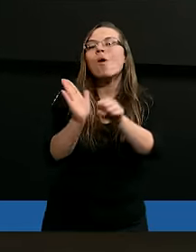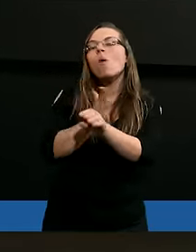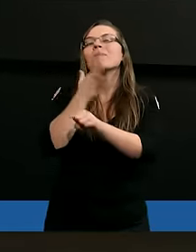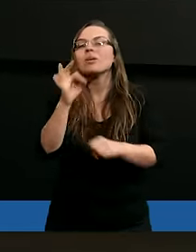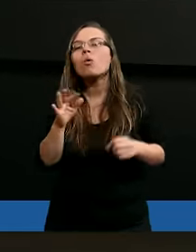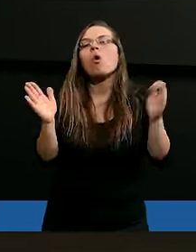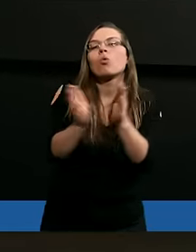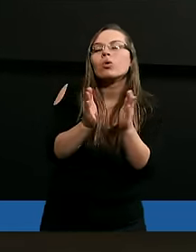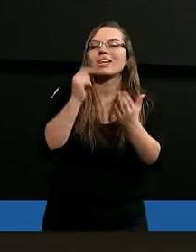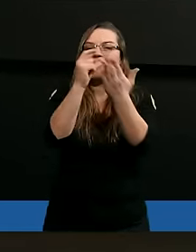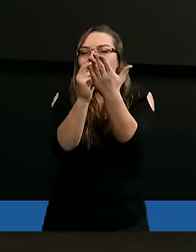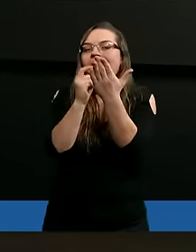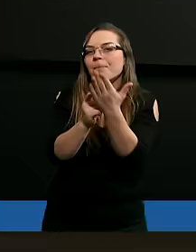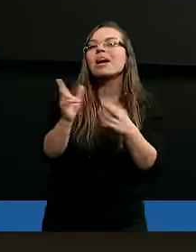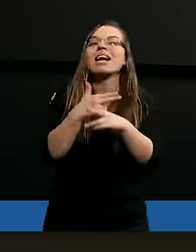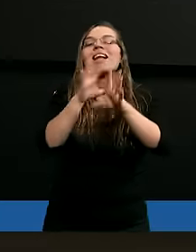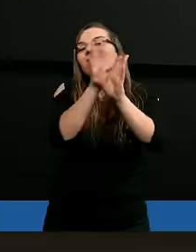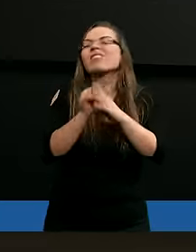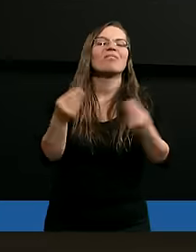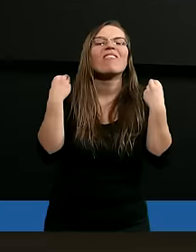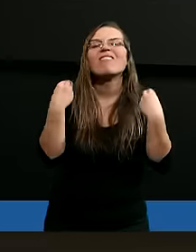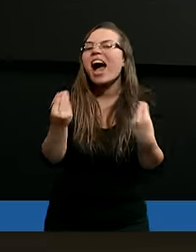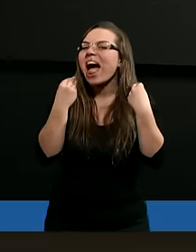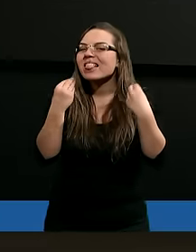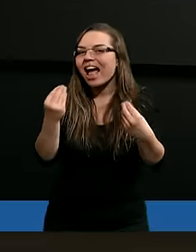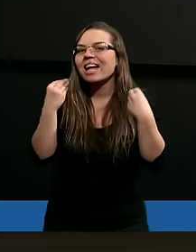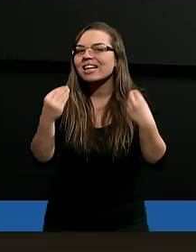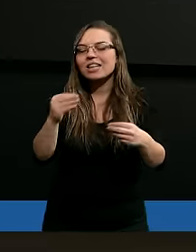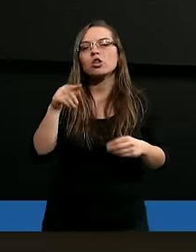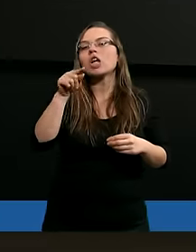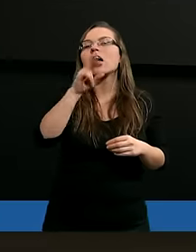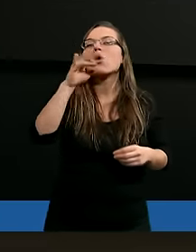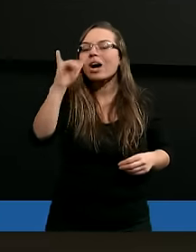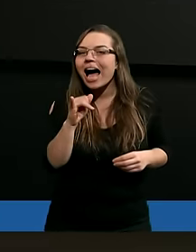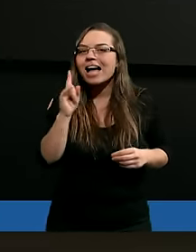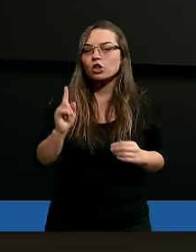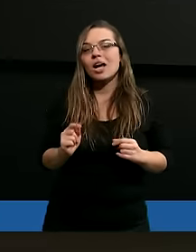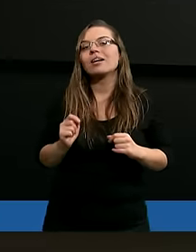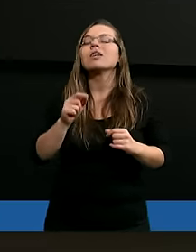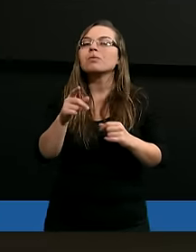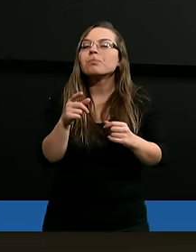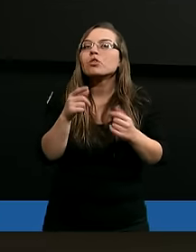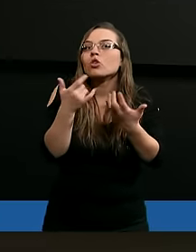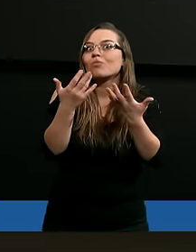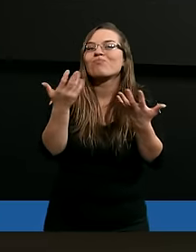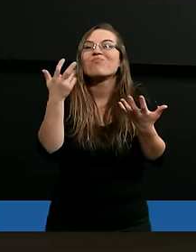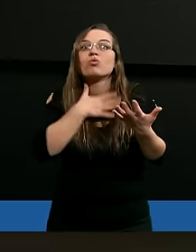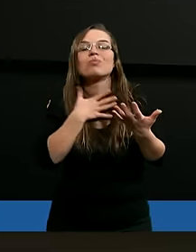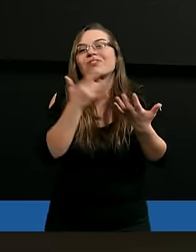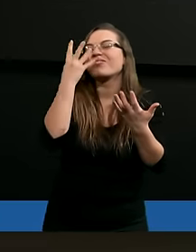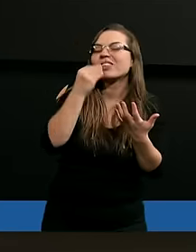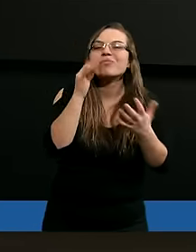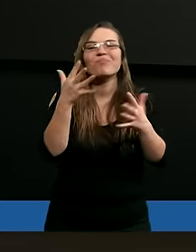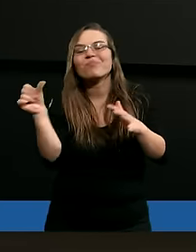pomimo krótkich fragmentów, kiedy wszystko jest fantastycznie, to raczej tak dekadencko to wszystko wygląda. Człowiek